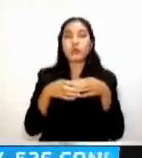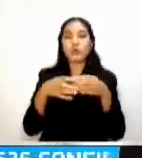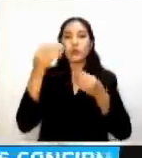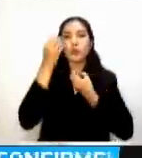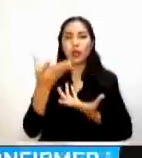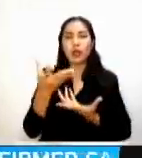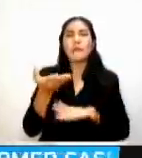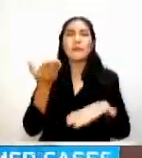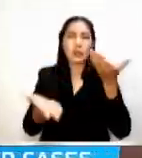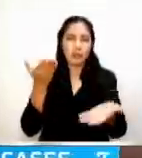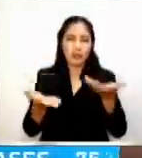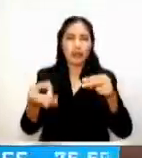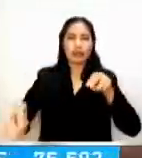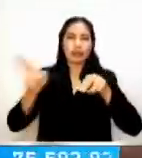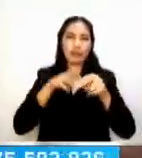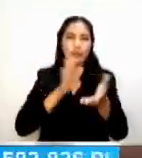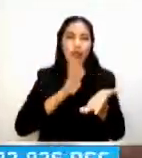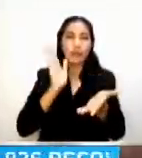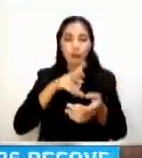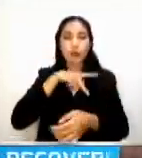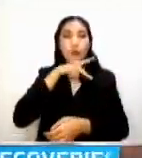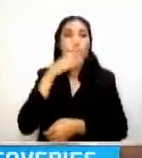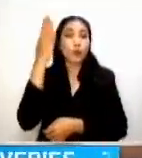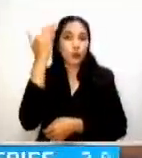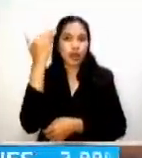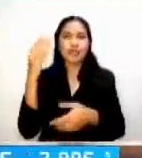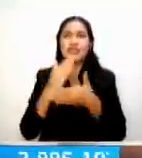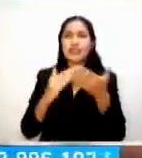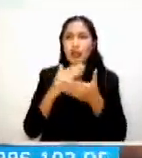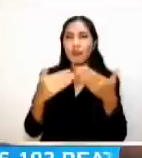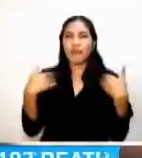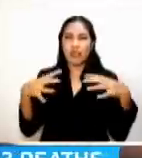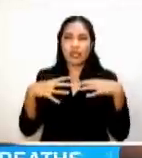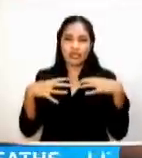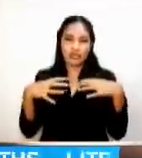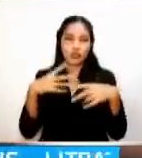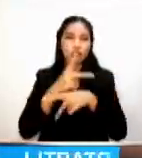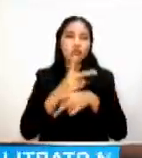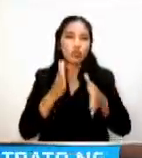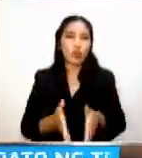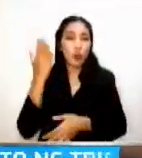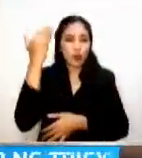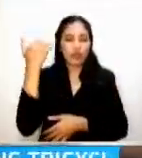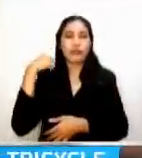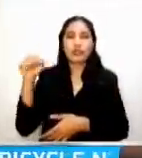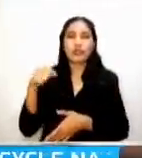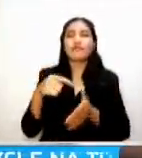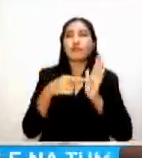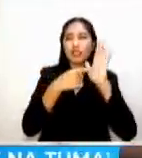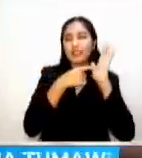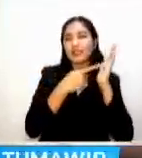ng baboy dahil naka-pork holiday ang ibang racers bilang protesta sa hakbang ng gobyerno na dagdagan